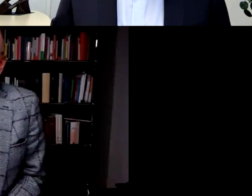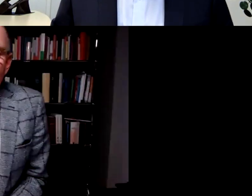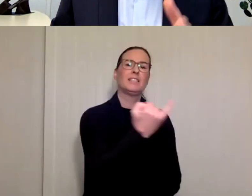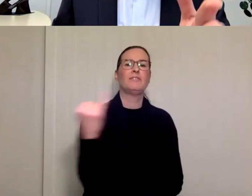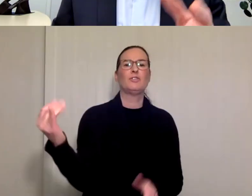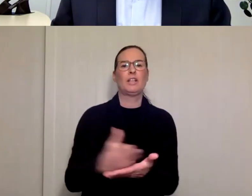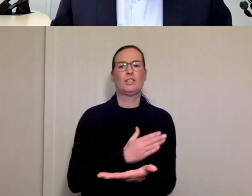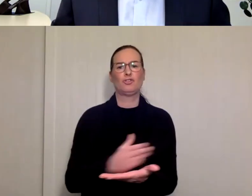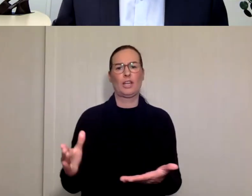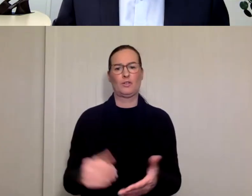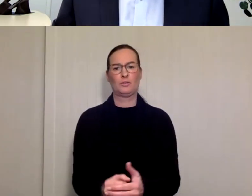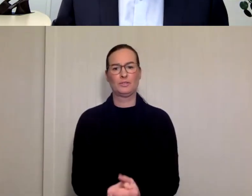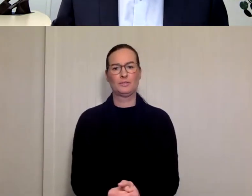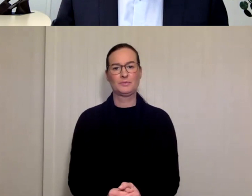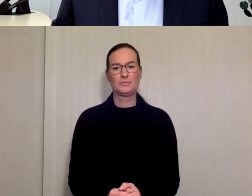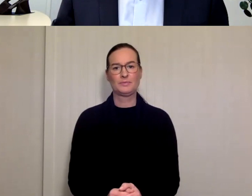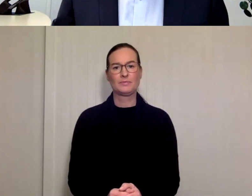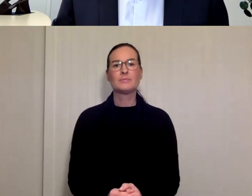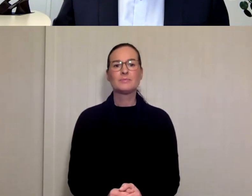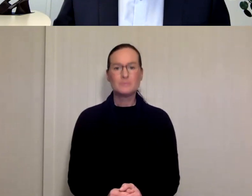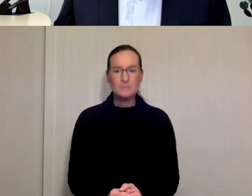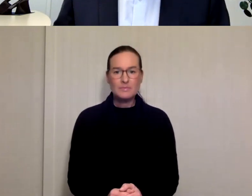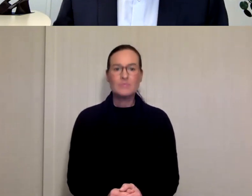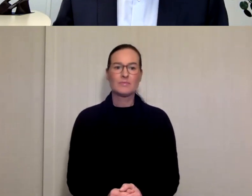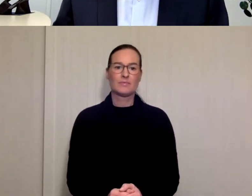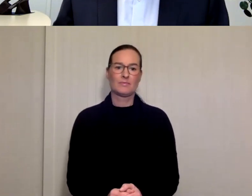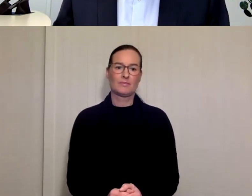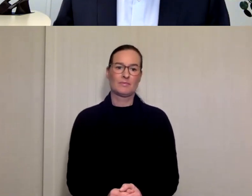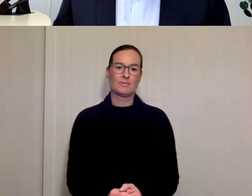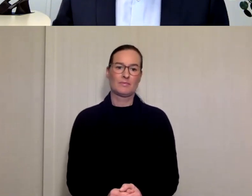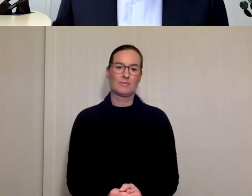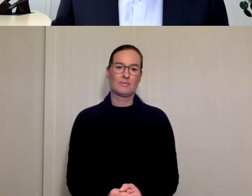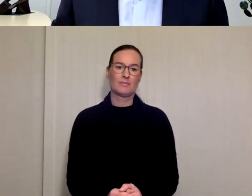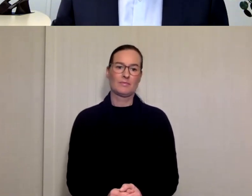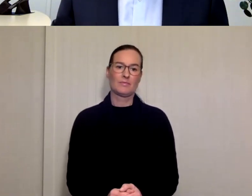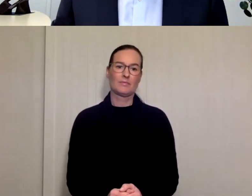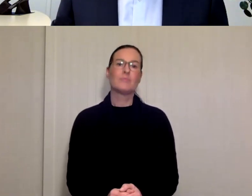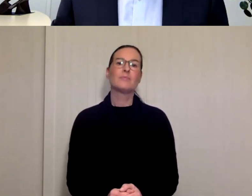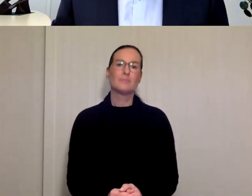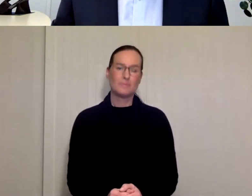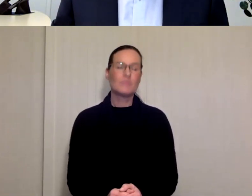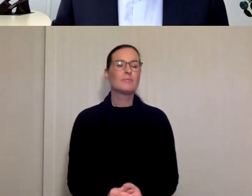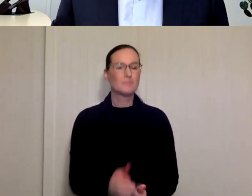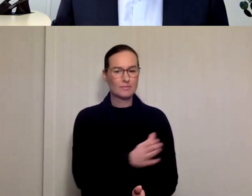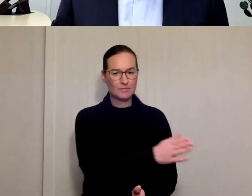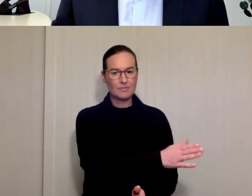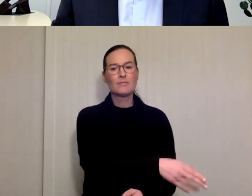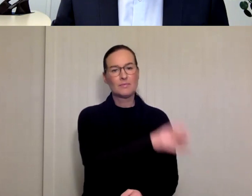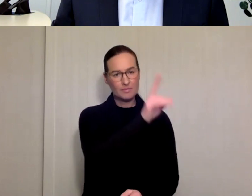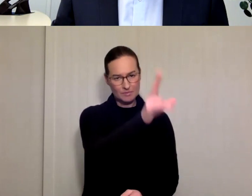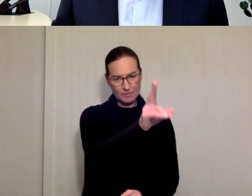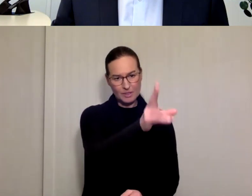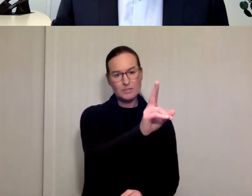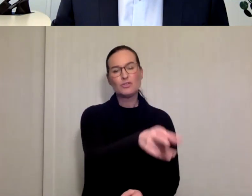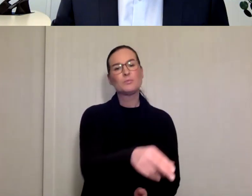Also ich würde jetzt auch mit Blick auf den Chat einfach nochmal ergänzen. Ich stimme Ihnen weitestgehend zu. Auch das gehört ja